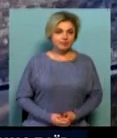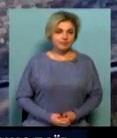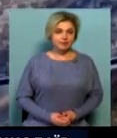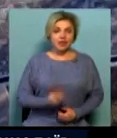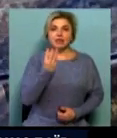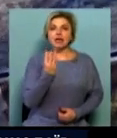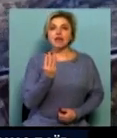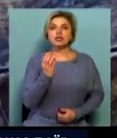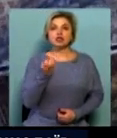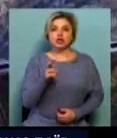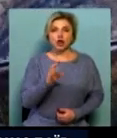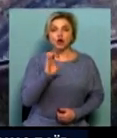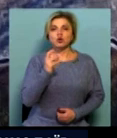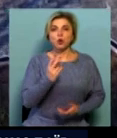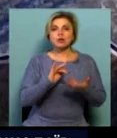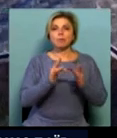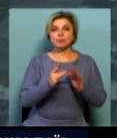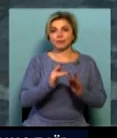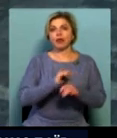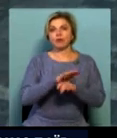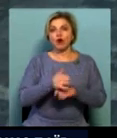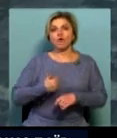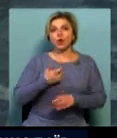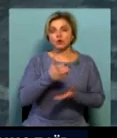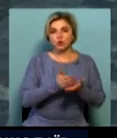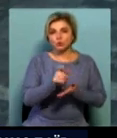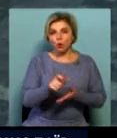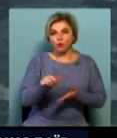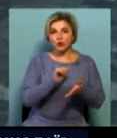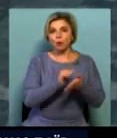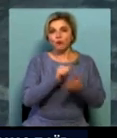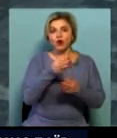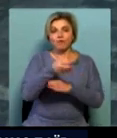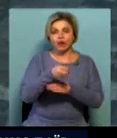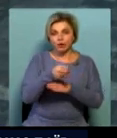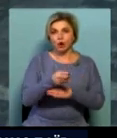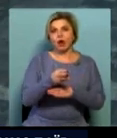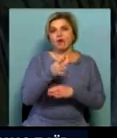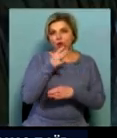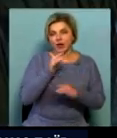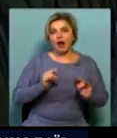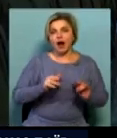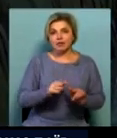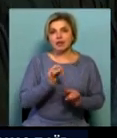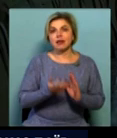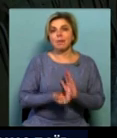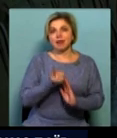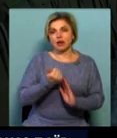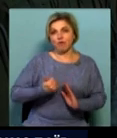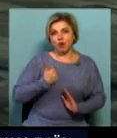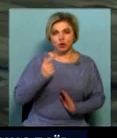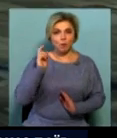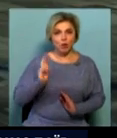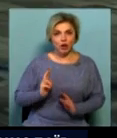3 січня у соціальній мережі військовослужбовці опублікують відеоролик, відзнятий під час акції на підтримку військових моряків,